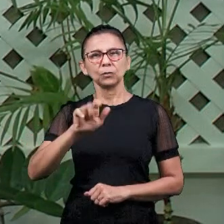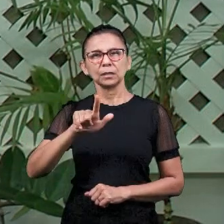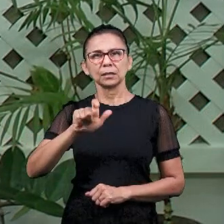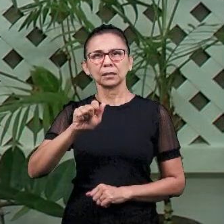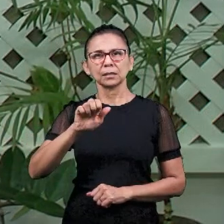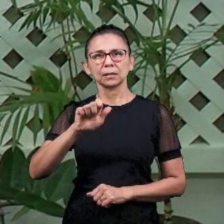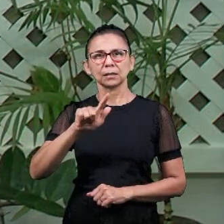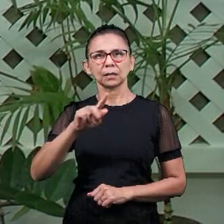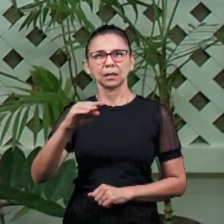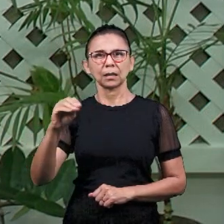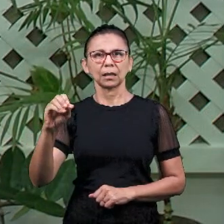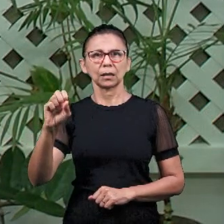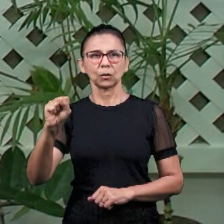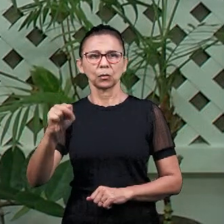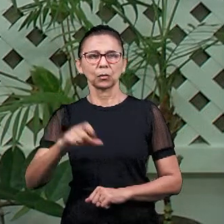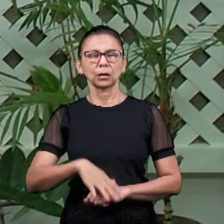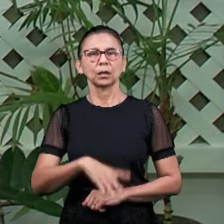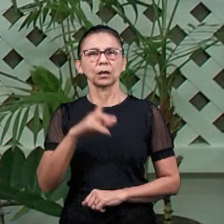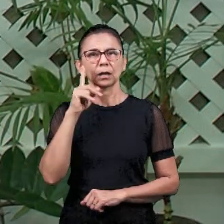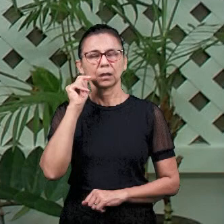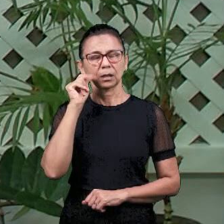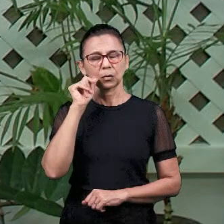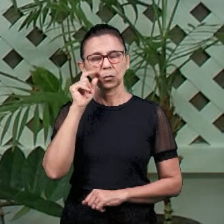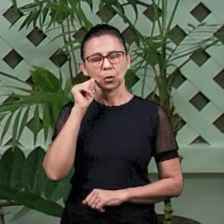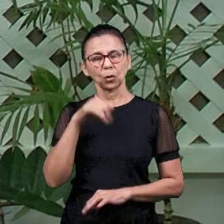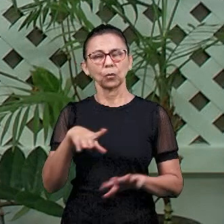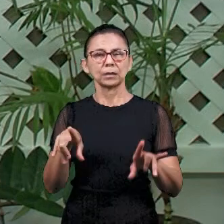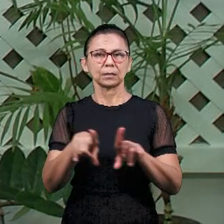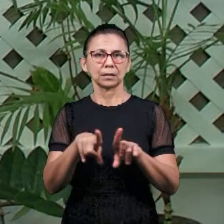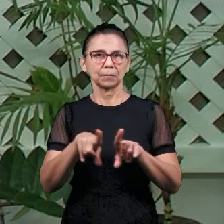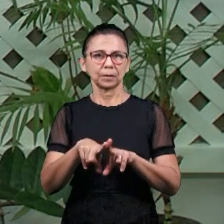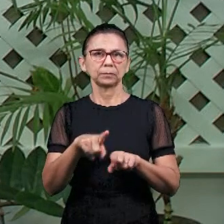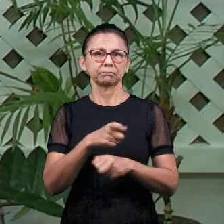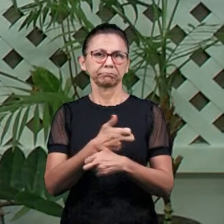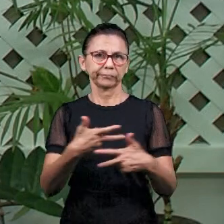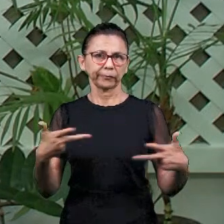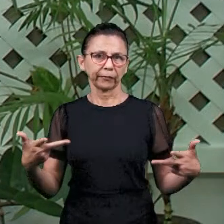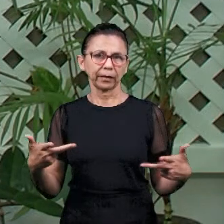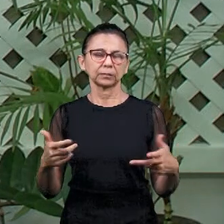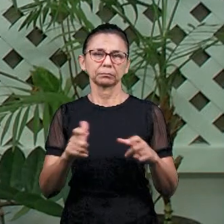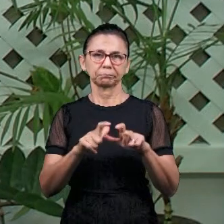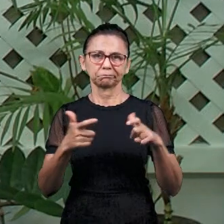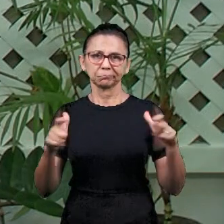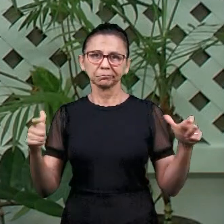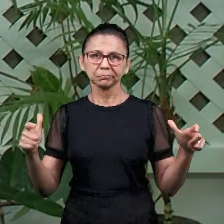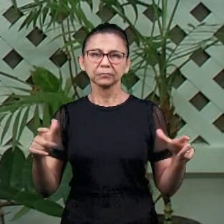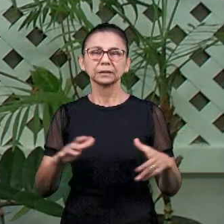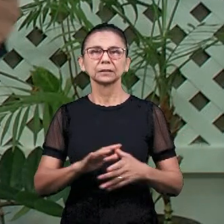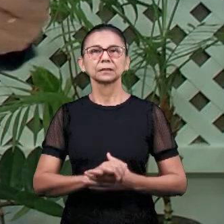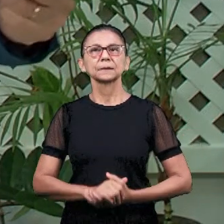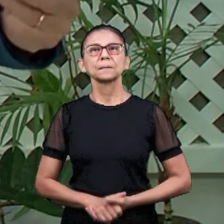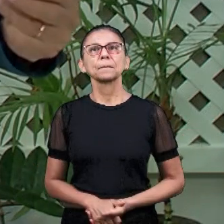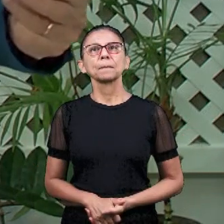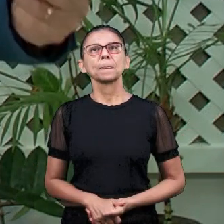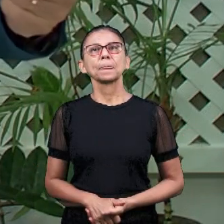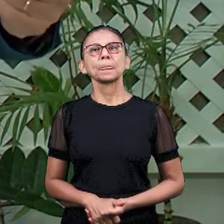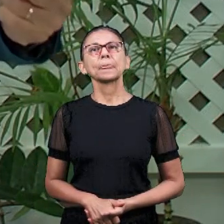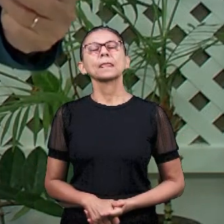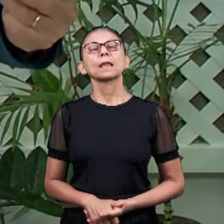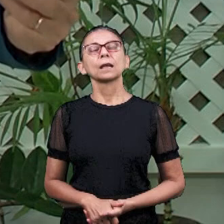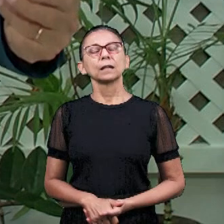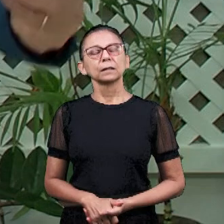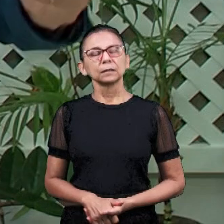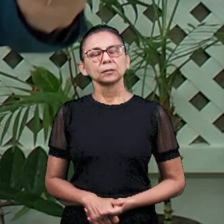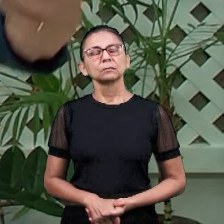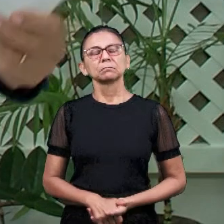en pourcentage des 30 plus grandes participations des églises ici du